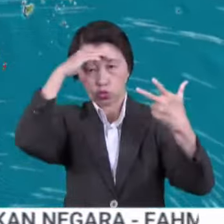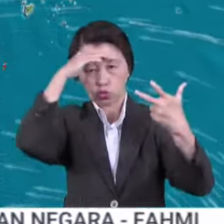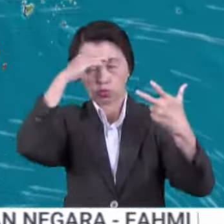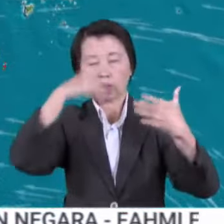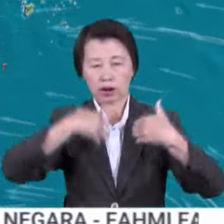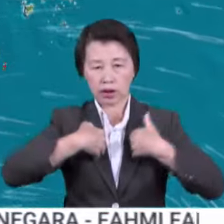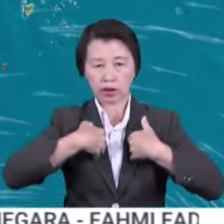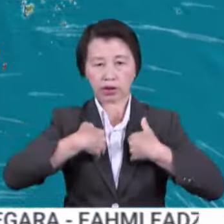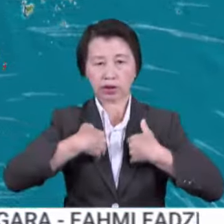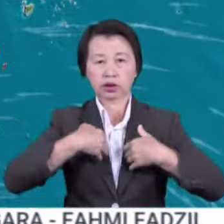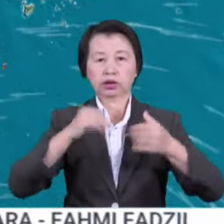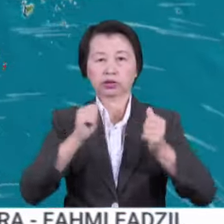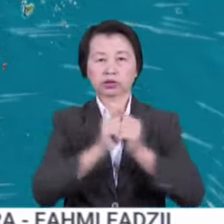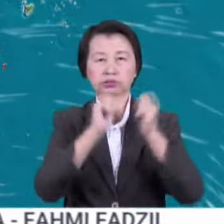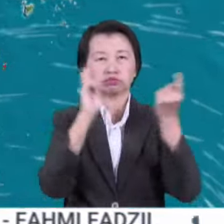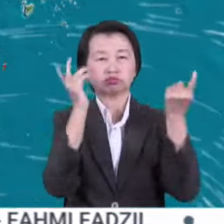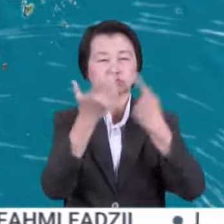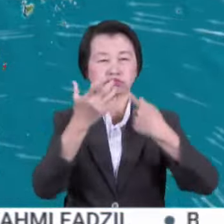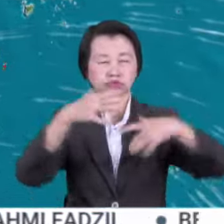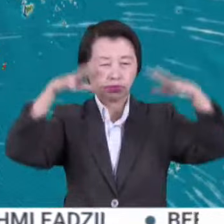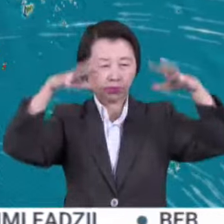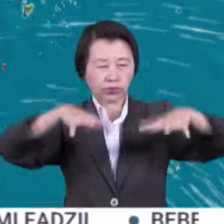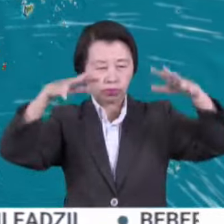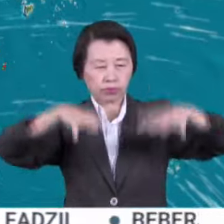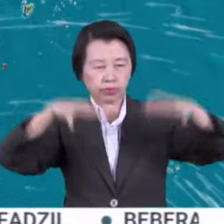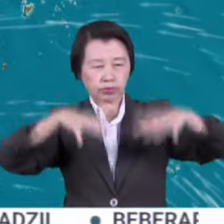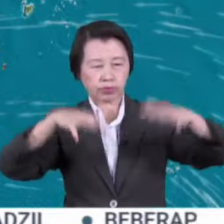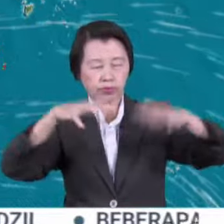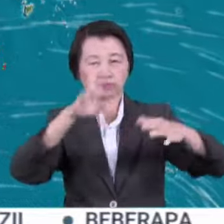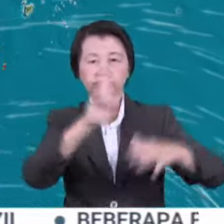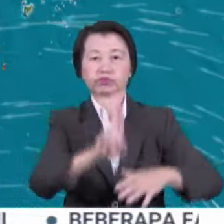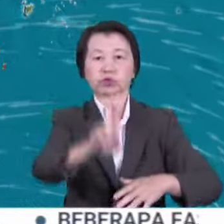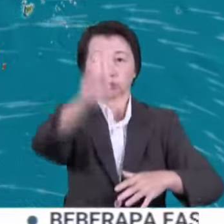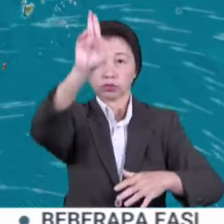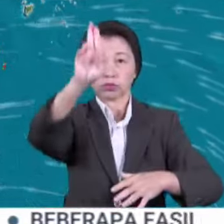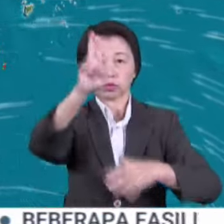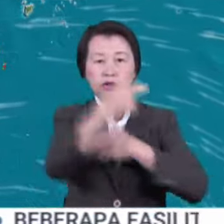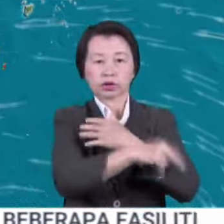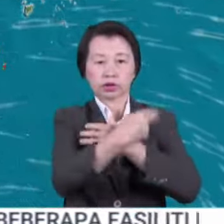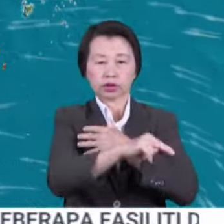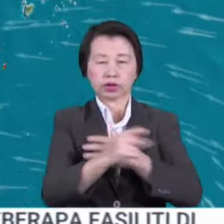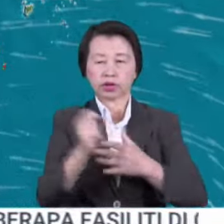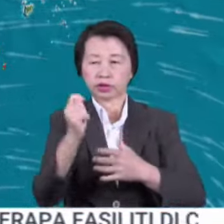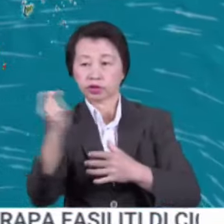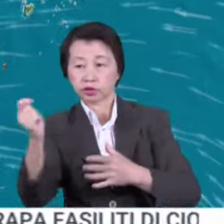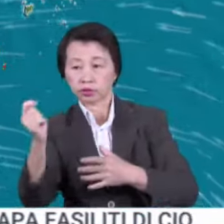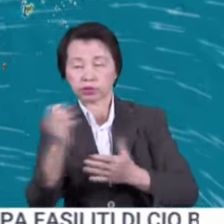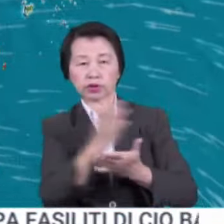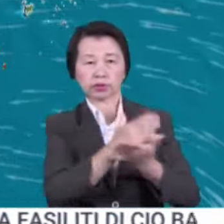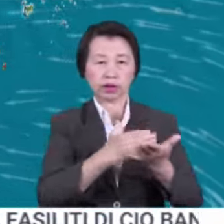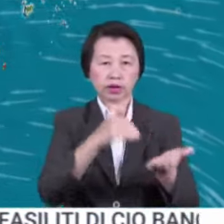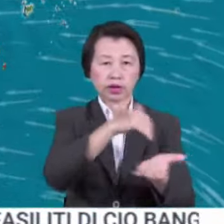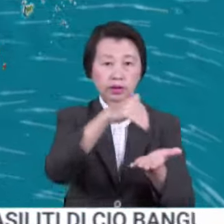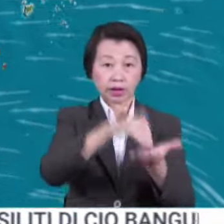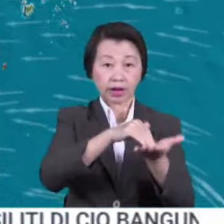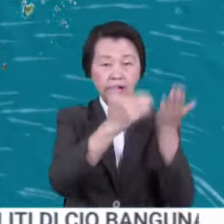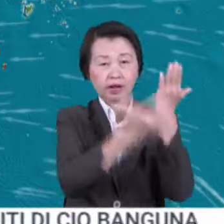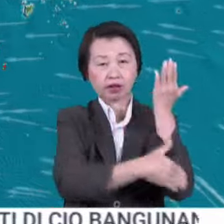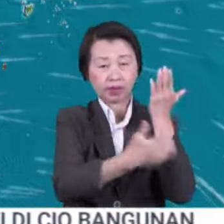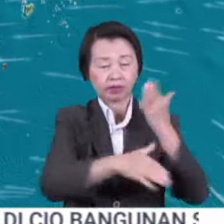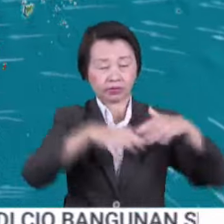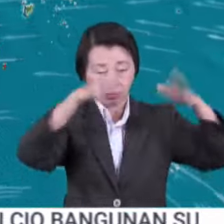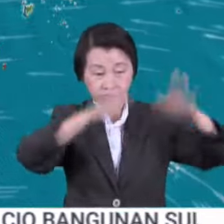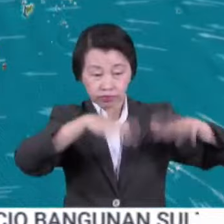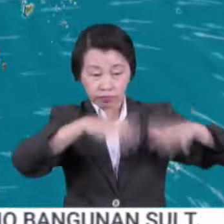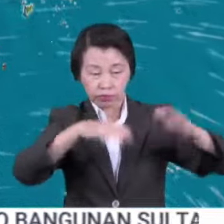dengan keadaan cuaca hujan dan lembab sekitar di bagian utara negeri-negeri pantai timur dan juga di bagian tengah Semenanjung Kami